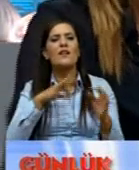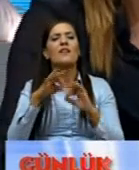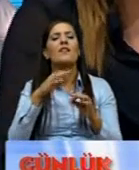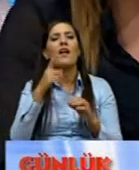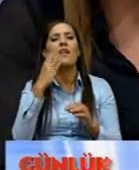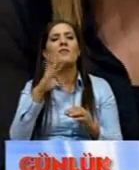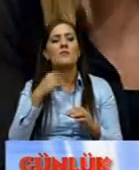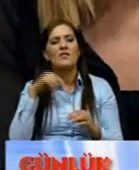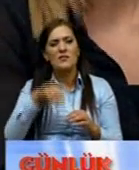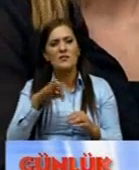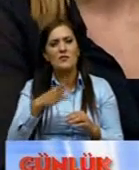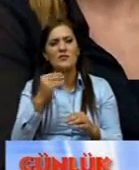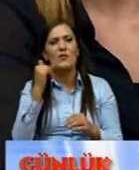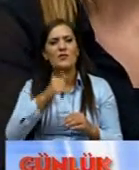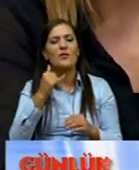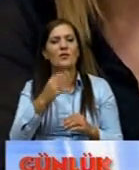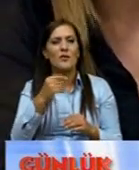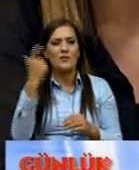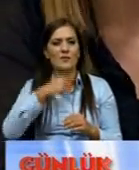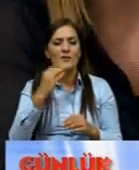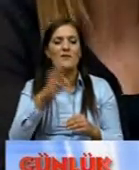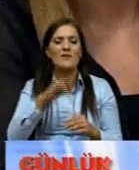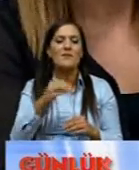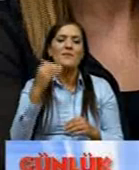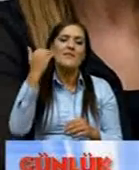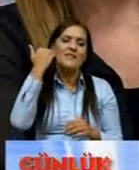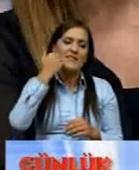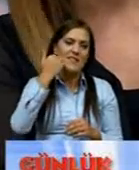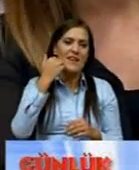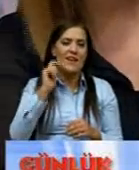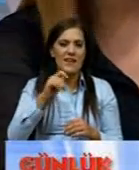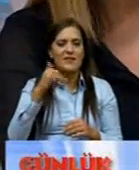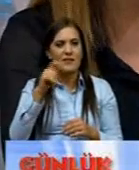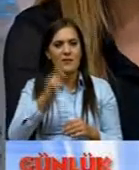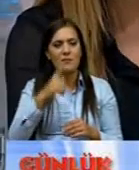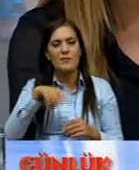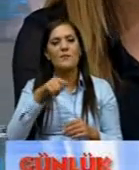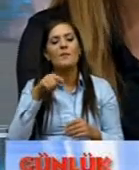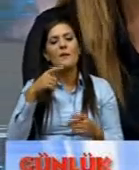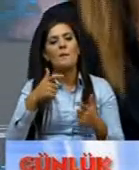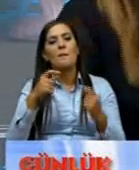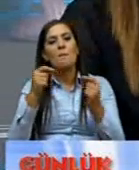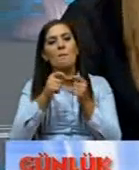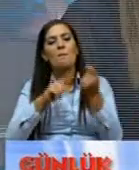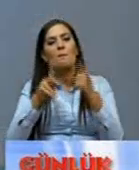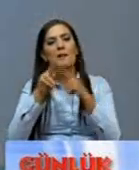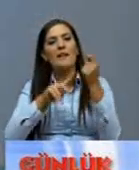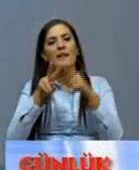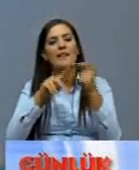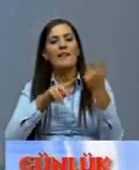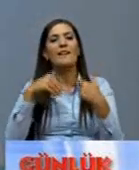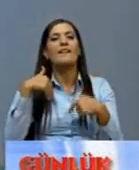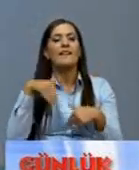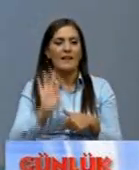çok ya, çok kötü oldum şimdi. Hayır hayır. Lütfen. Şaka. Bikini de değil diyorsun. Bikini de. Bari. Öyle